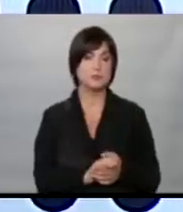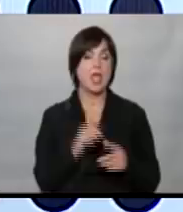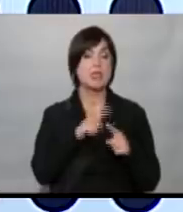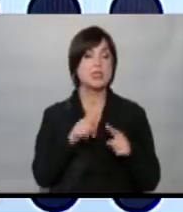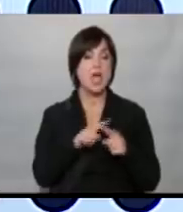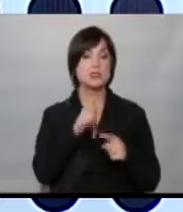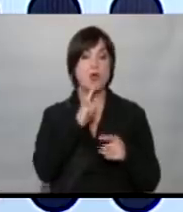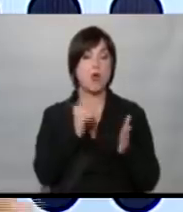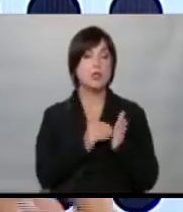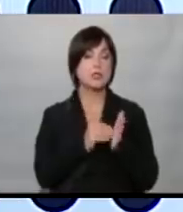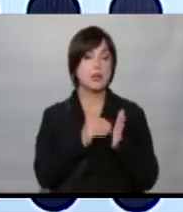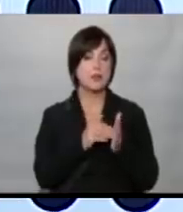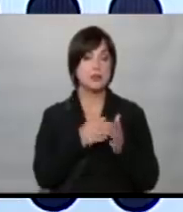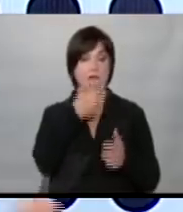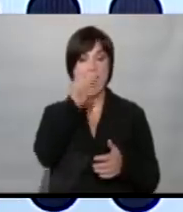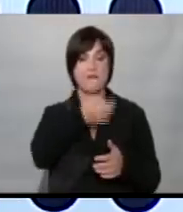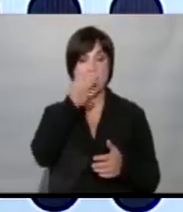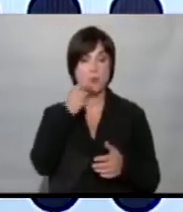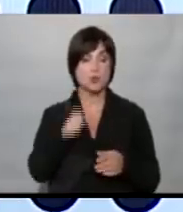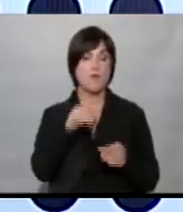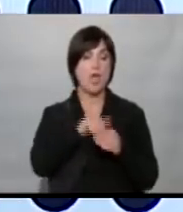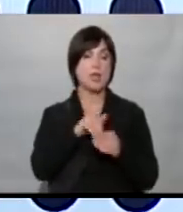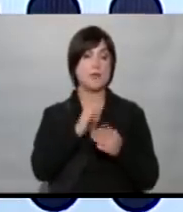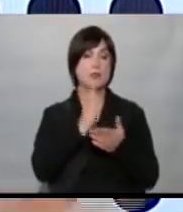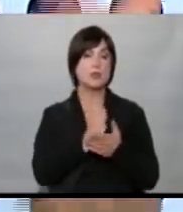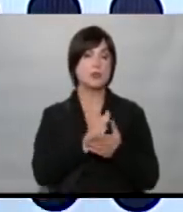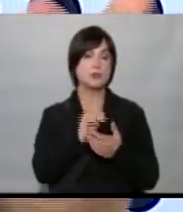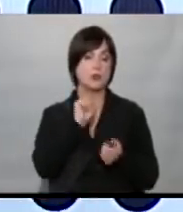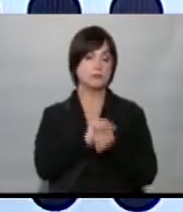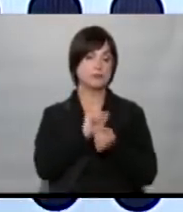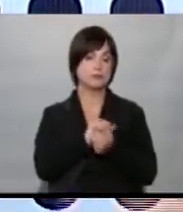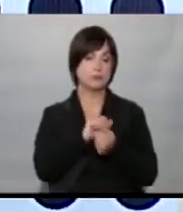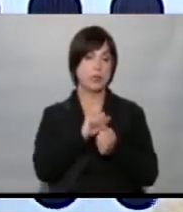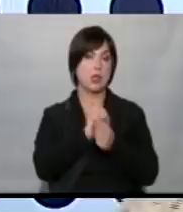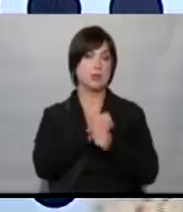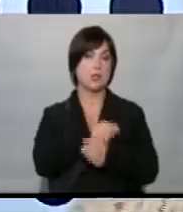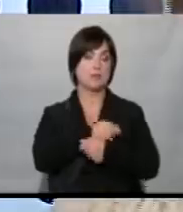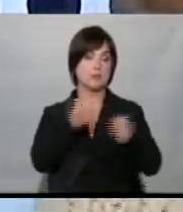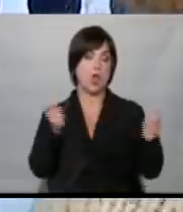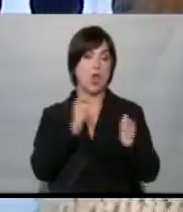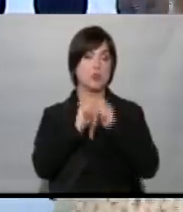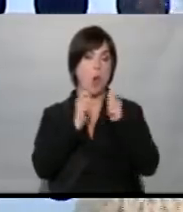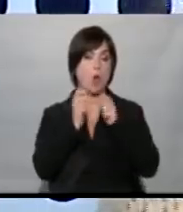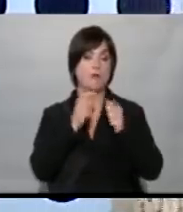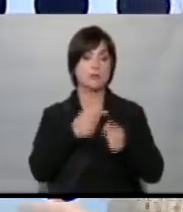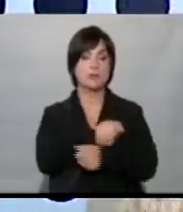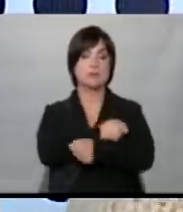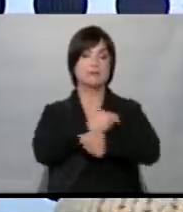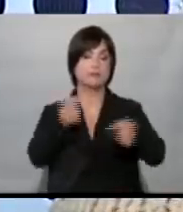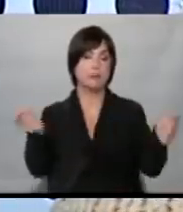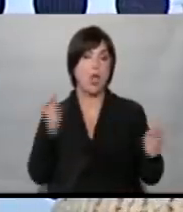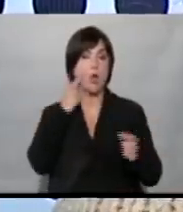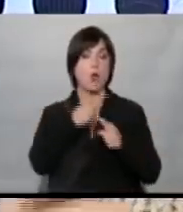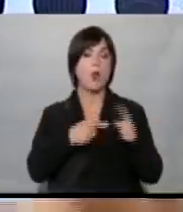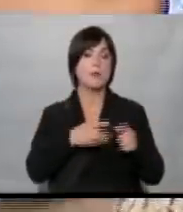начинот на кој што требаше да се информира за овој референдум беше со принтање на договорот и носење на врати, така да се врши кампањата. Затоа мислам дека голем